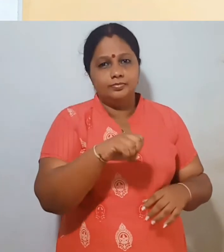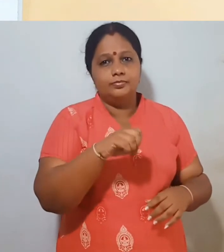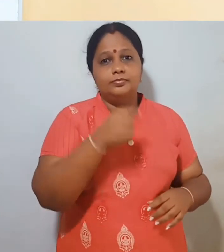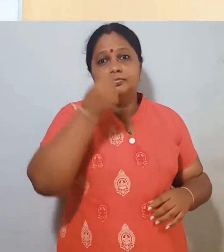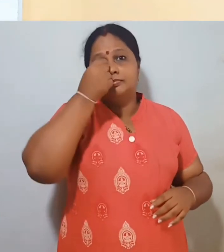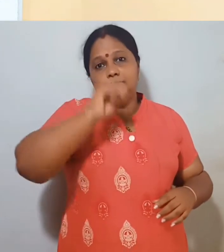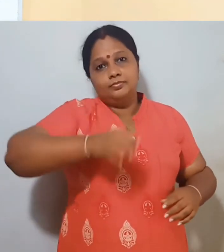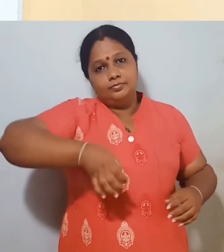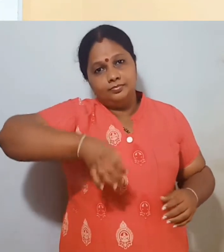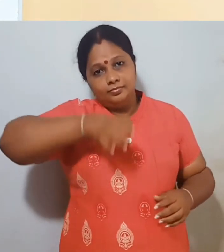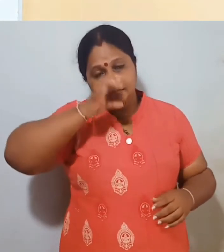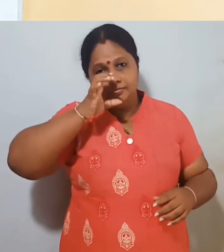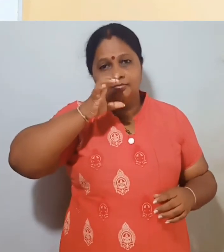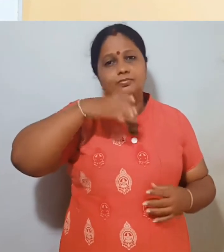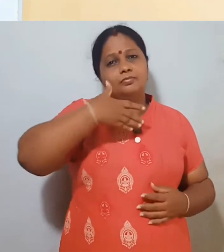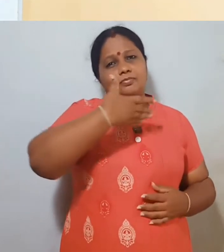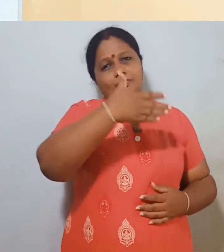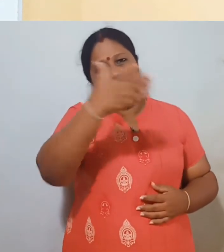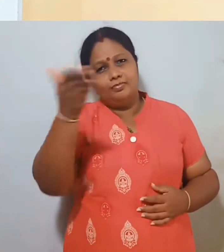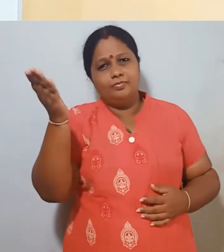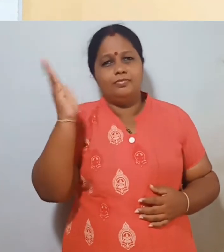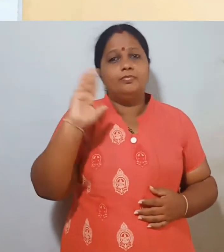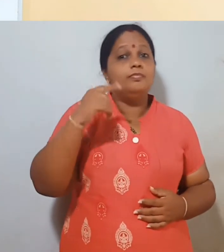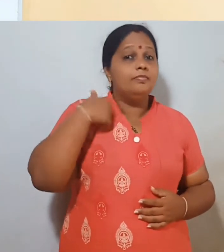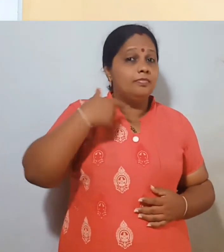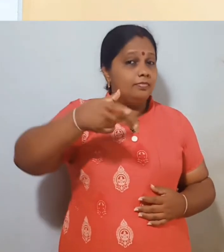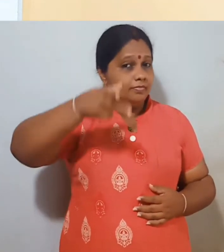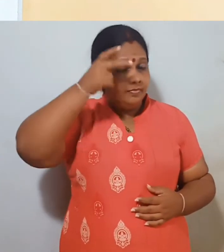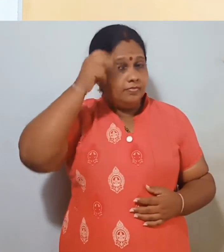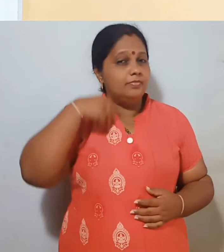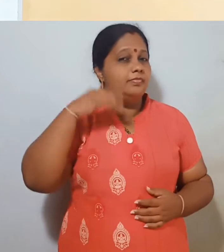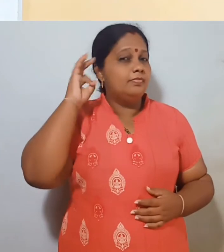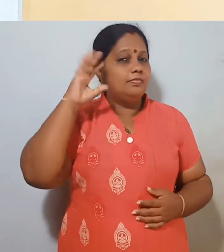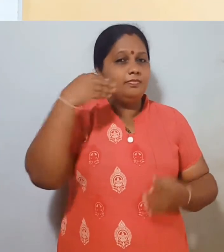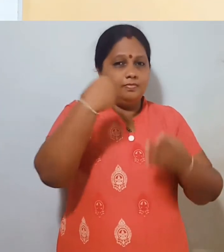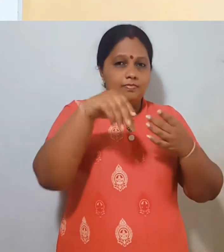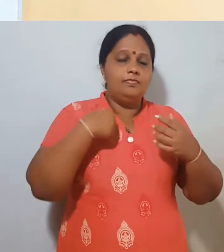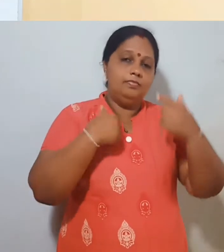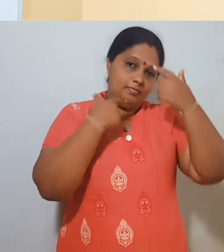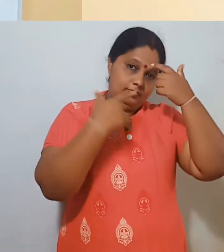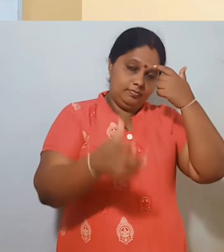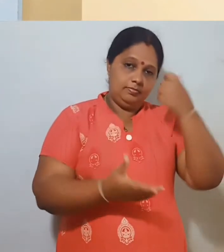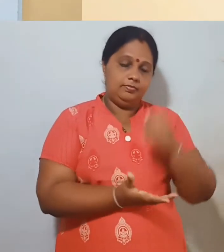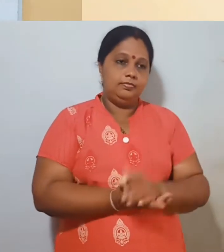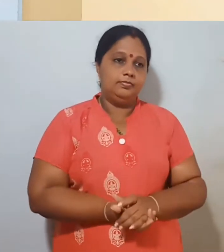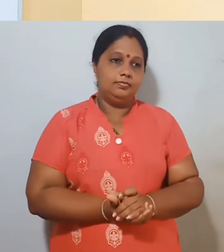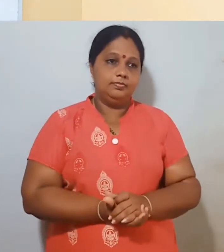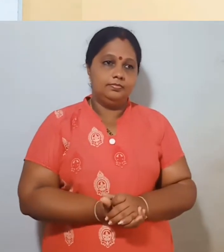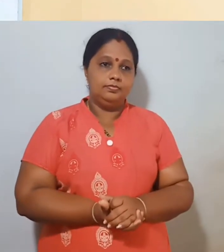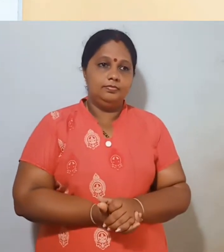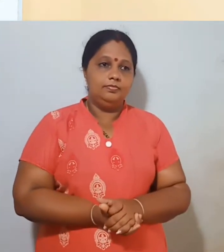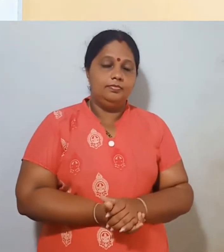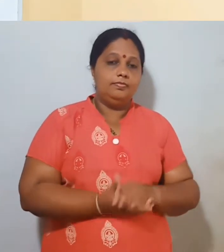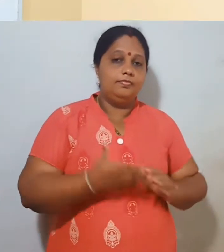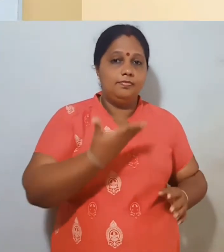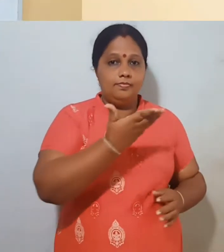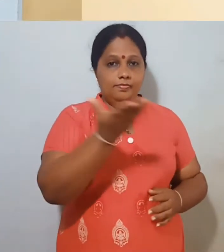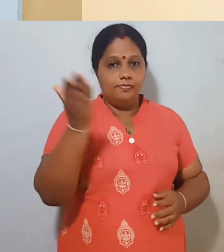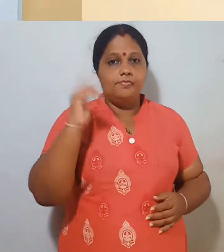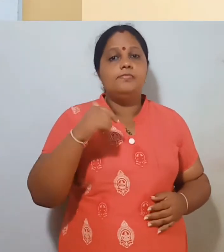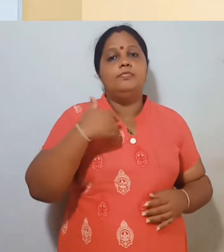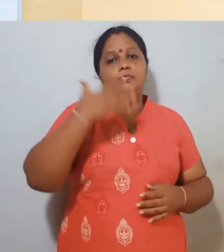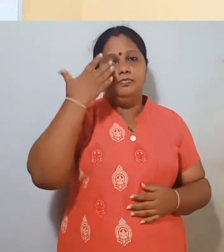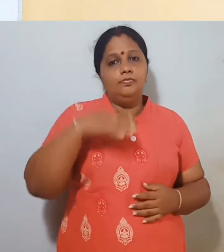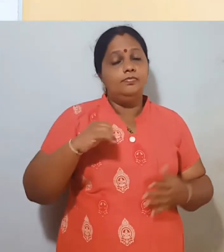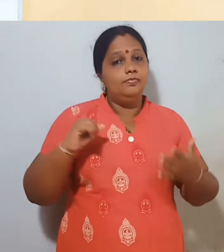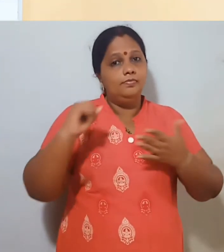நஞ்சு உட்கொண்டால் என்ன செய்ய வேண்டும் போன்றவற்றிற்கான தெரிய வேண்டிய முக்கிய சில விஷயங்களை இங்கு முன்வைக்கின்றேன். எல்லோருக்கும் இது